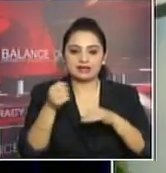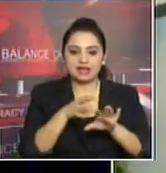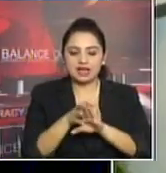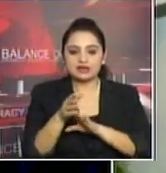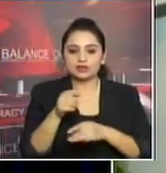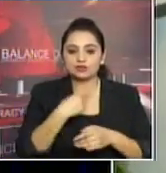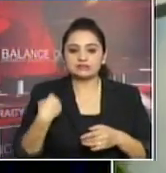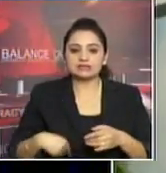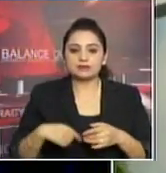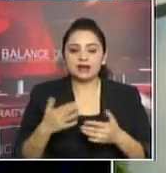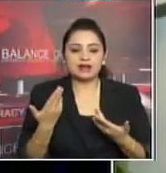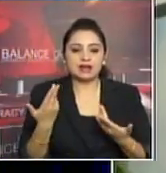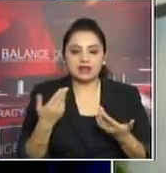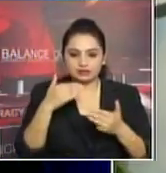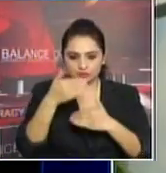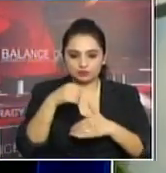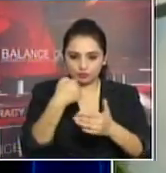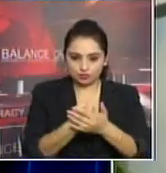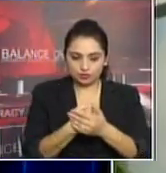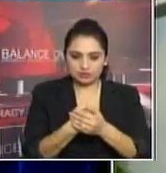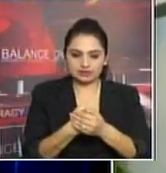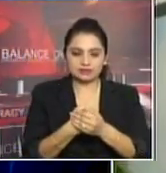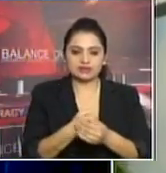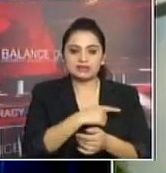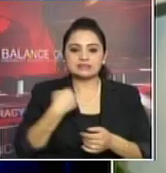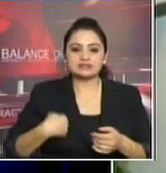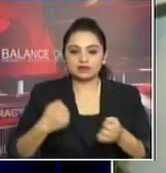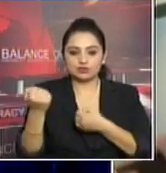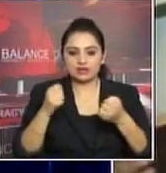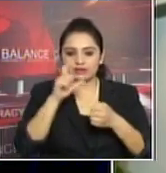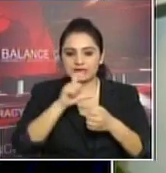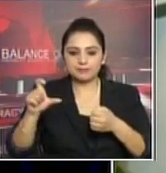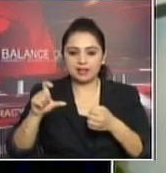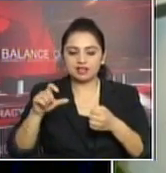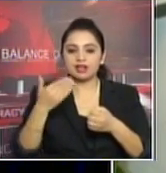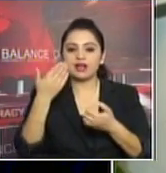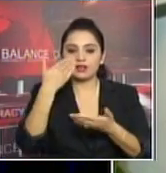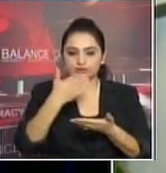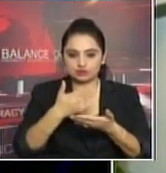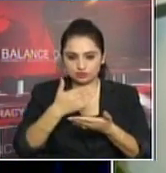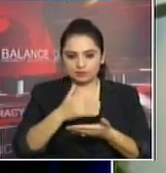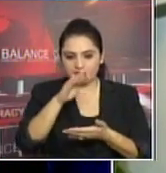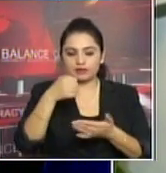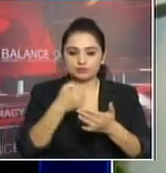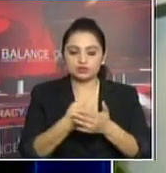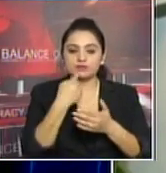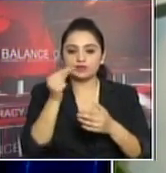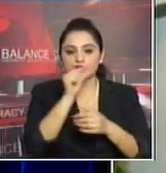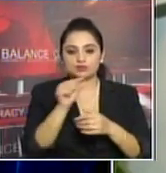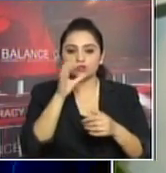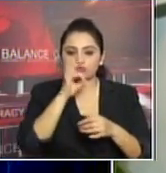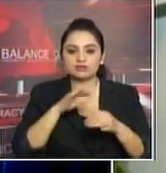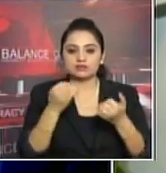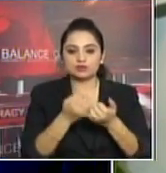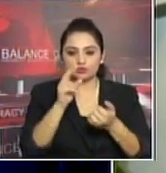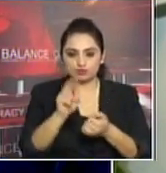कहाँसम्म पुग्ने, चाइनिज गाडीहरू नेपालको सिमानासम्म कहाँ आउने भन्ने खालका यी यावत कुराहरू चाहिँ सेटअप गर्नुपर्ने हुन्छ। त्यसको